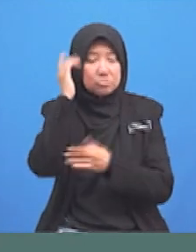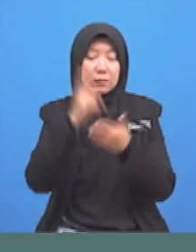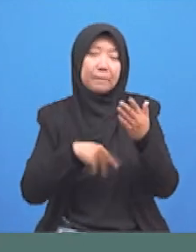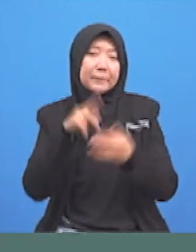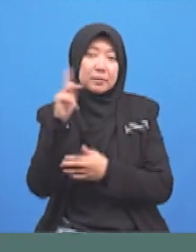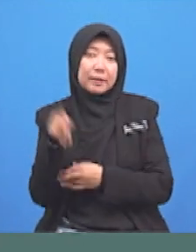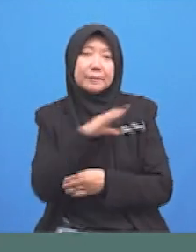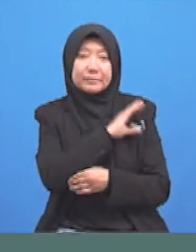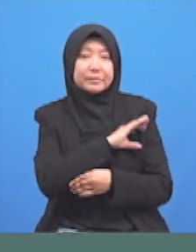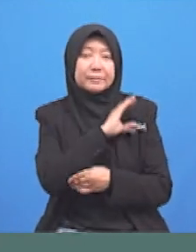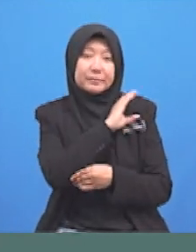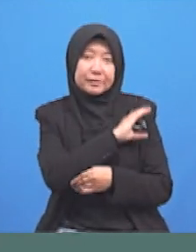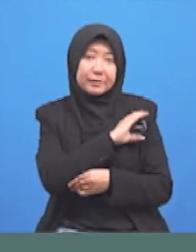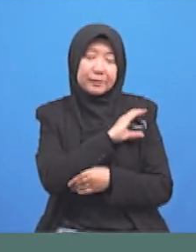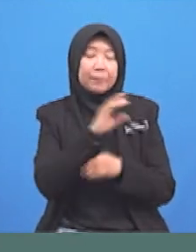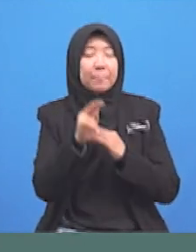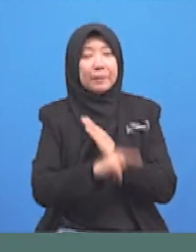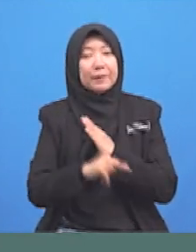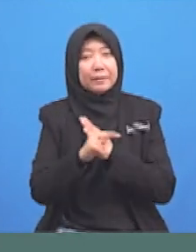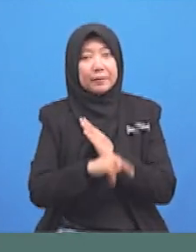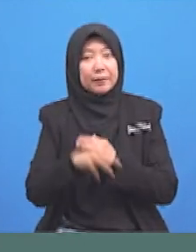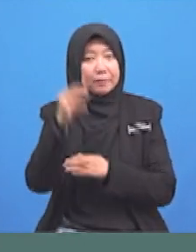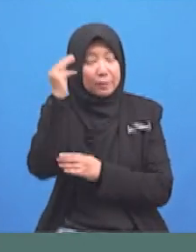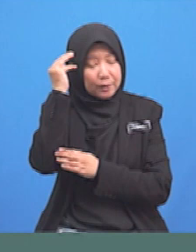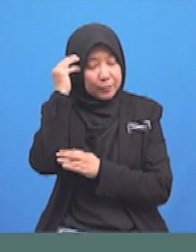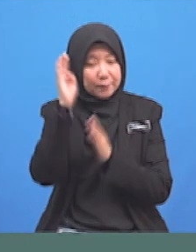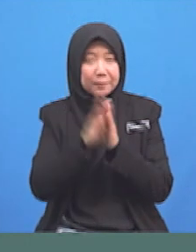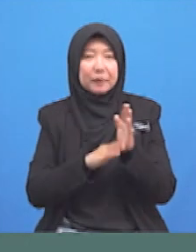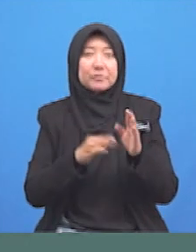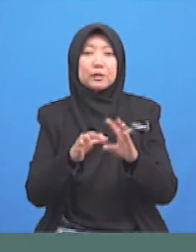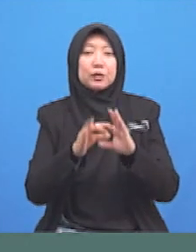apakah ciri-ciri negeri-negeri Melayu Bersekutu ini.